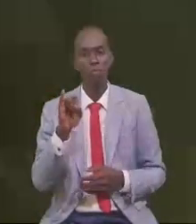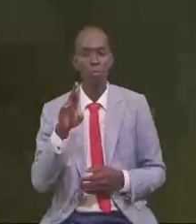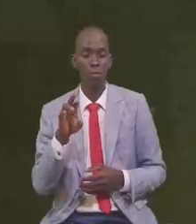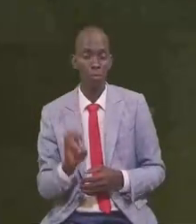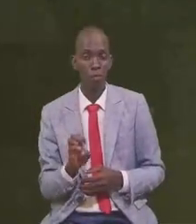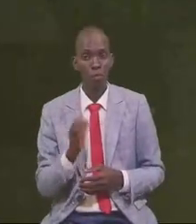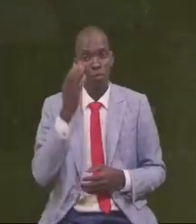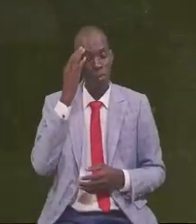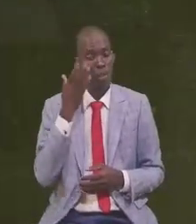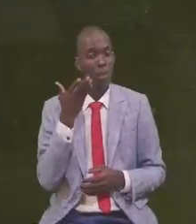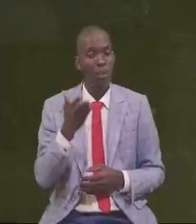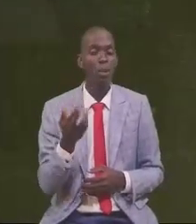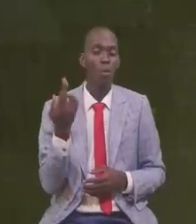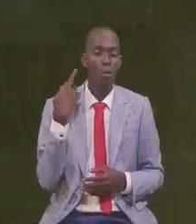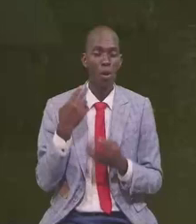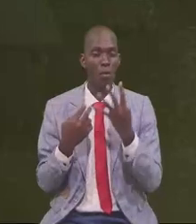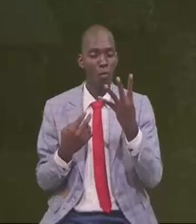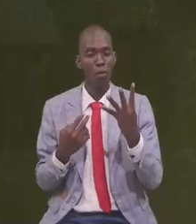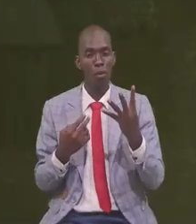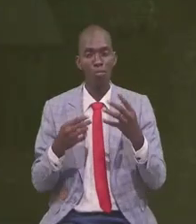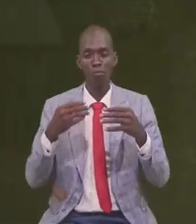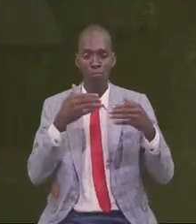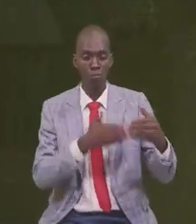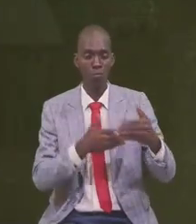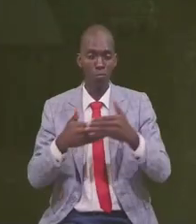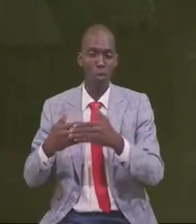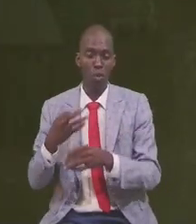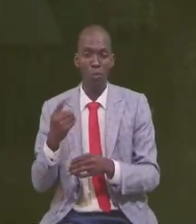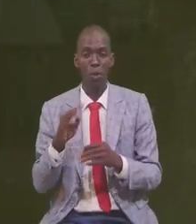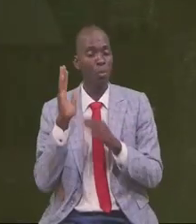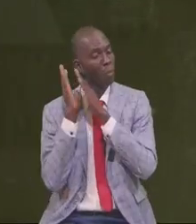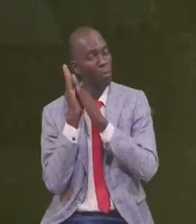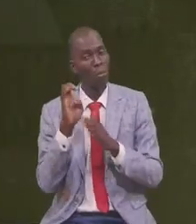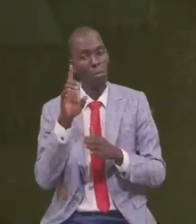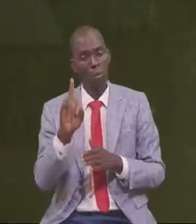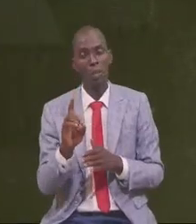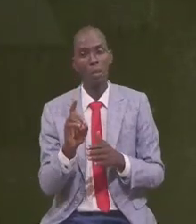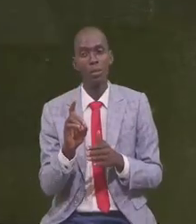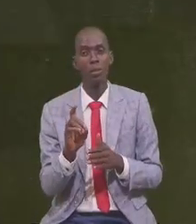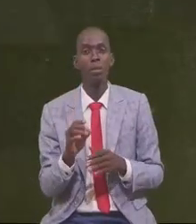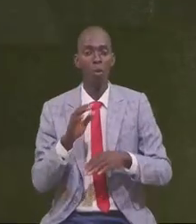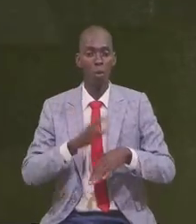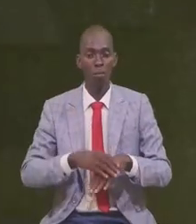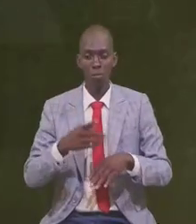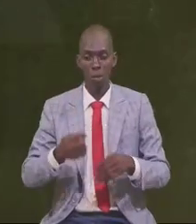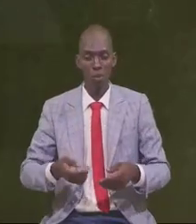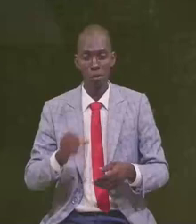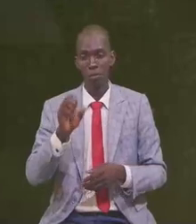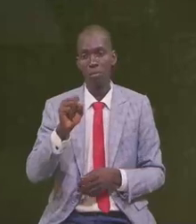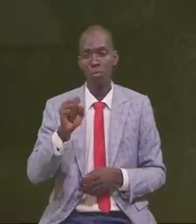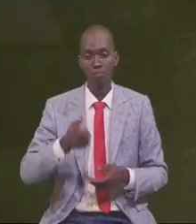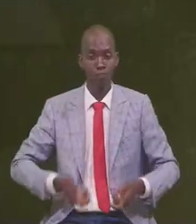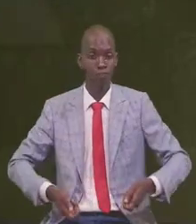y avait quatre coins du lit où on a pu porter l'homme sur cette